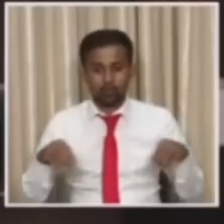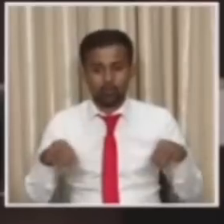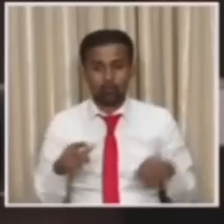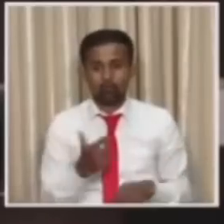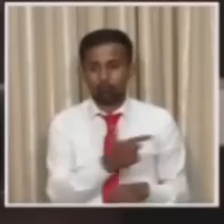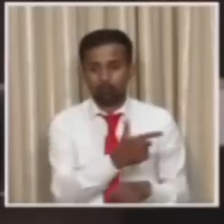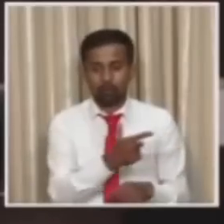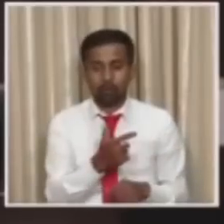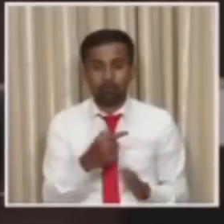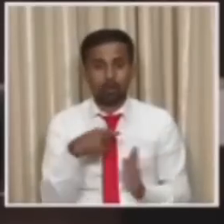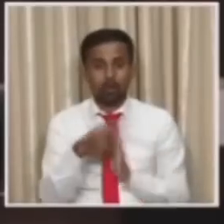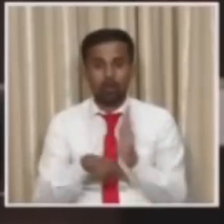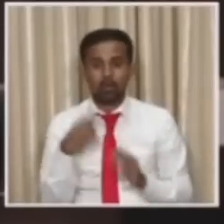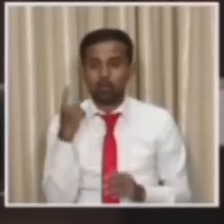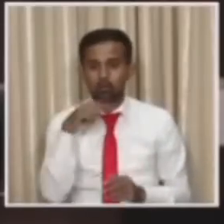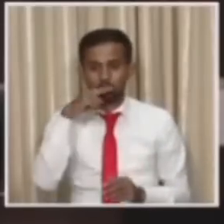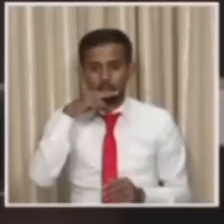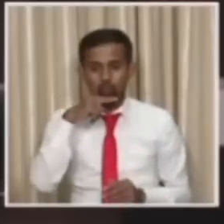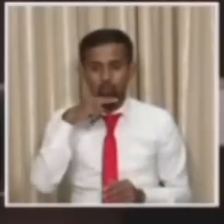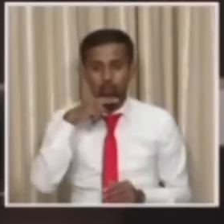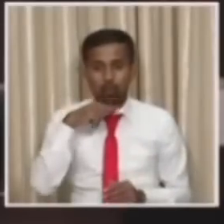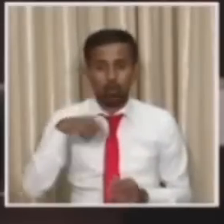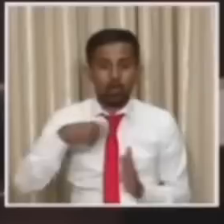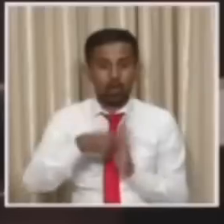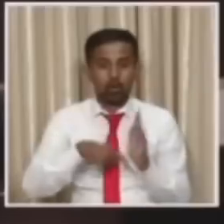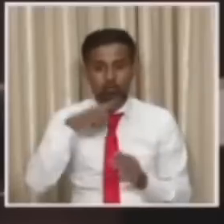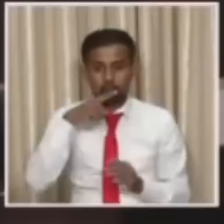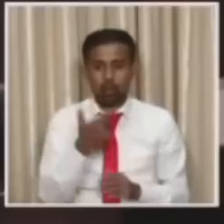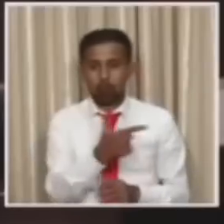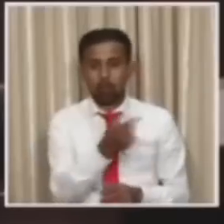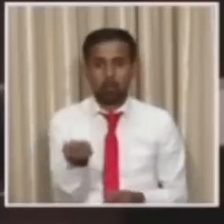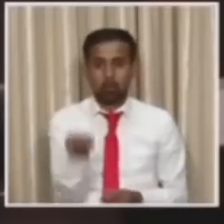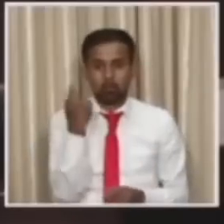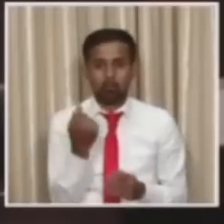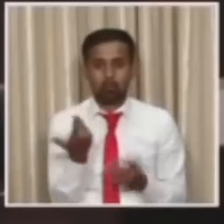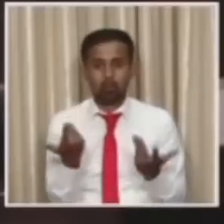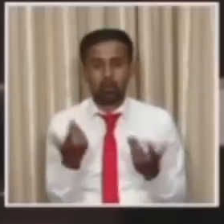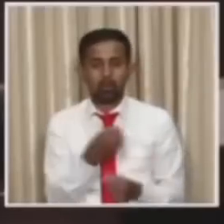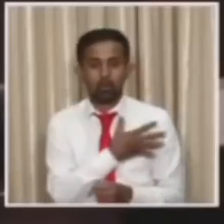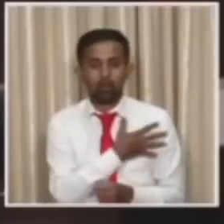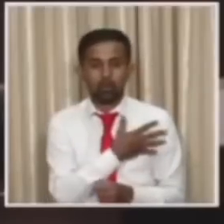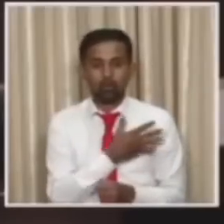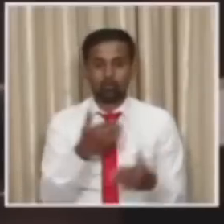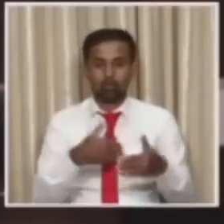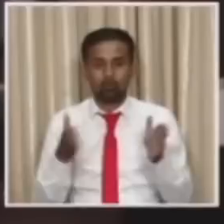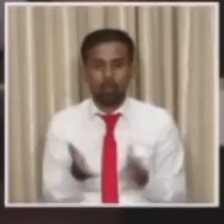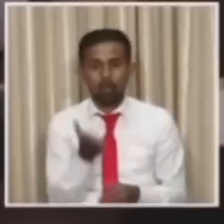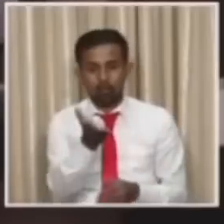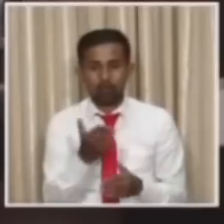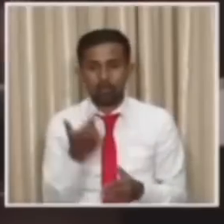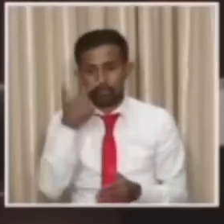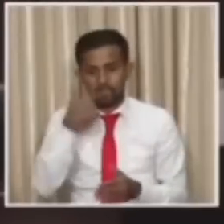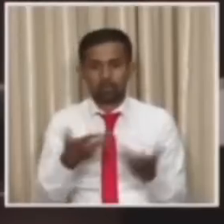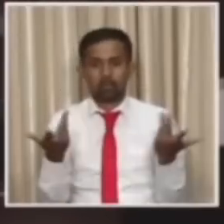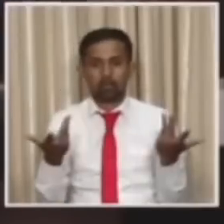ෆිෂරිස්. මේ රට වටේම මුහුදක් තියෙනවා. මේ රට වටේ මුහුදක් තියෙන මිනිස්සුන්ට මාළු අල්ලන්න බැරි කරේ ගෝඨාභය රාජපක්ෂ ඔබතුමාලගේ කැබිනට් එක. තෙල් නැති